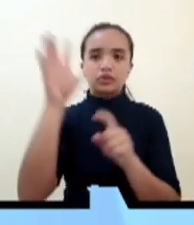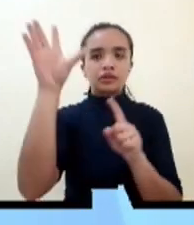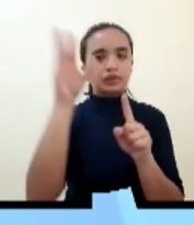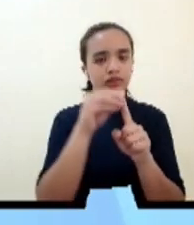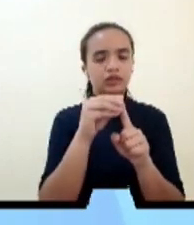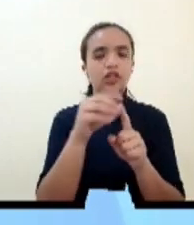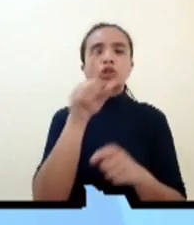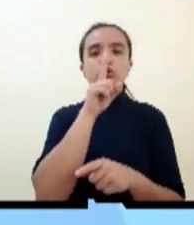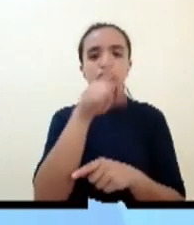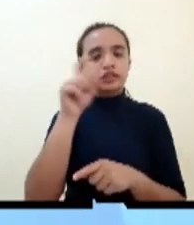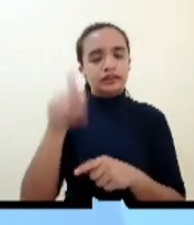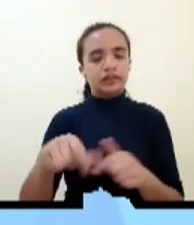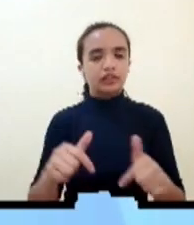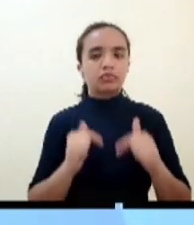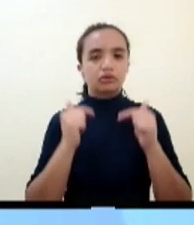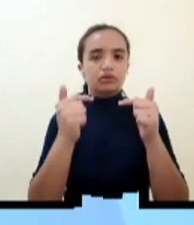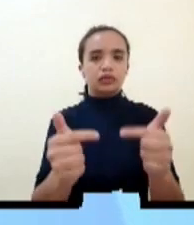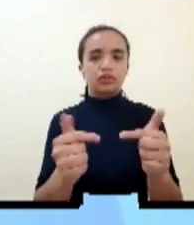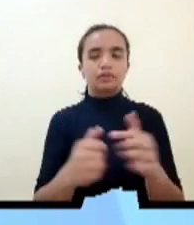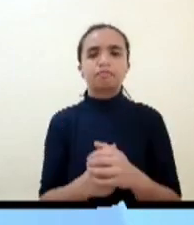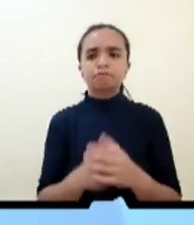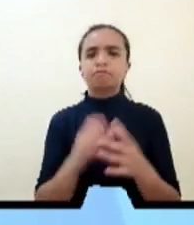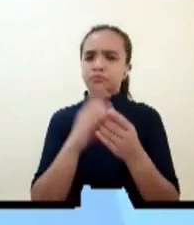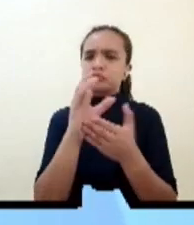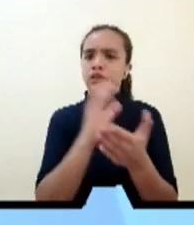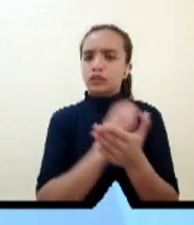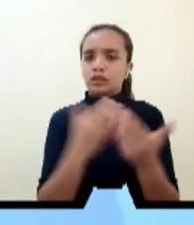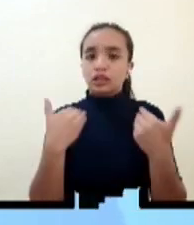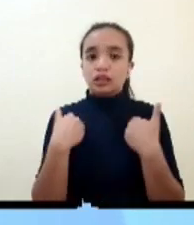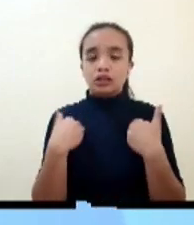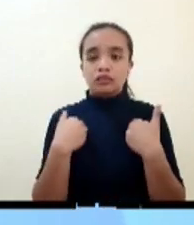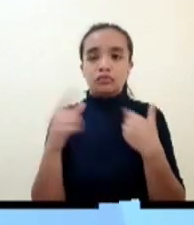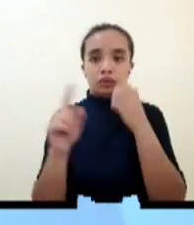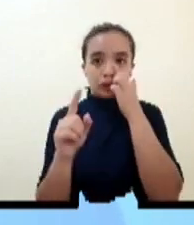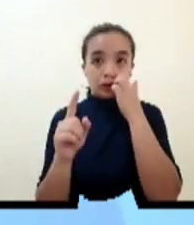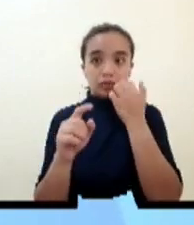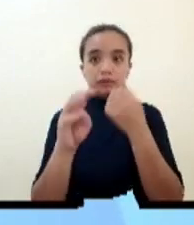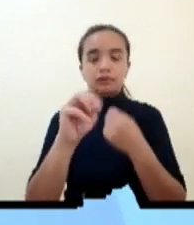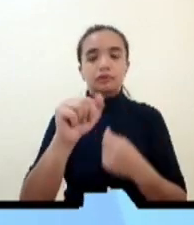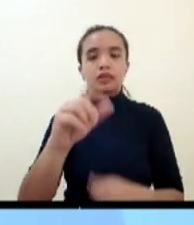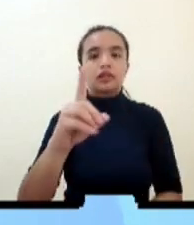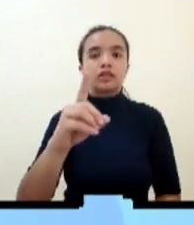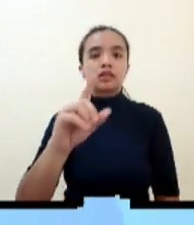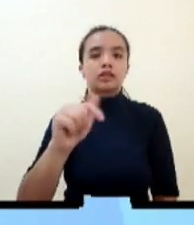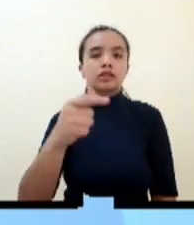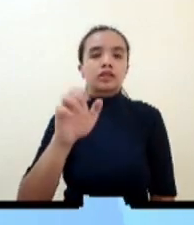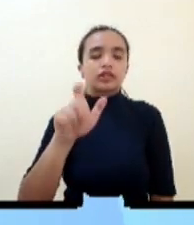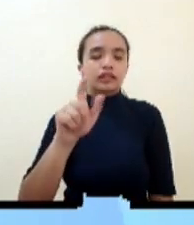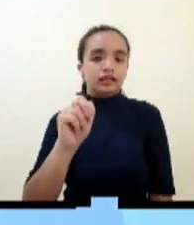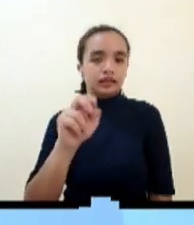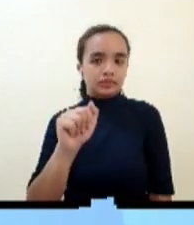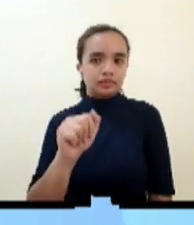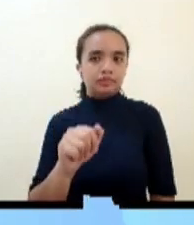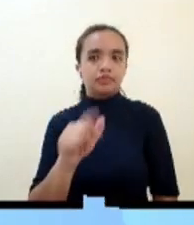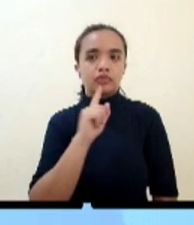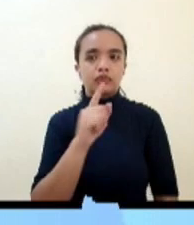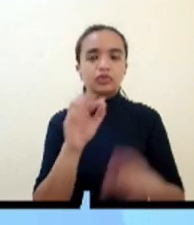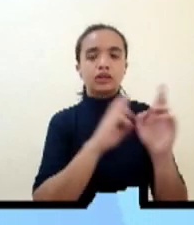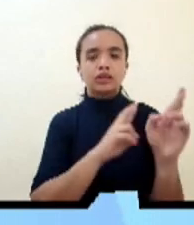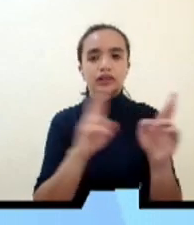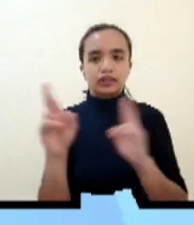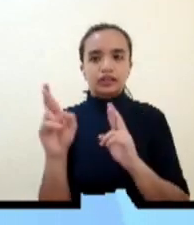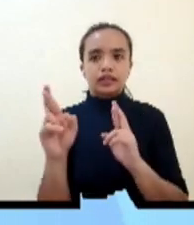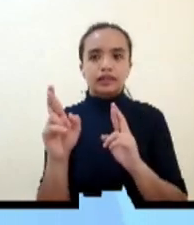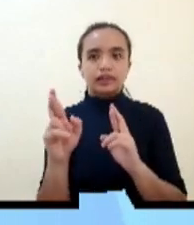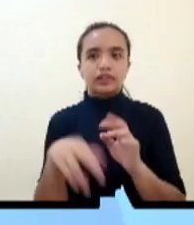talagang ipasa ito. And of course, nandiyan si Manlilikha ng Bayan Magdalena Gamayo na mag-ready na mag-salin ng